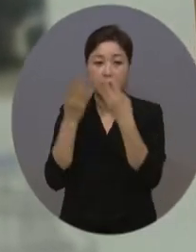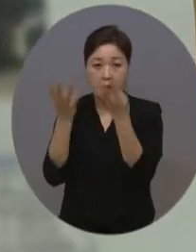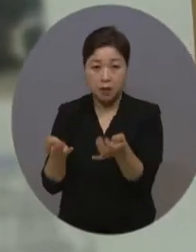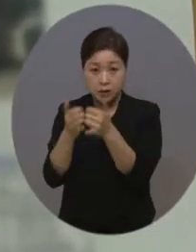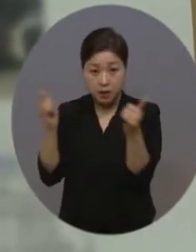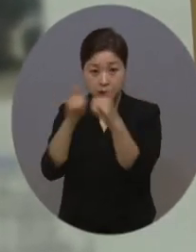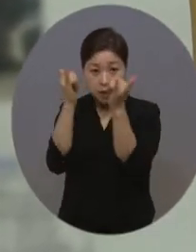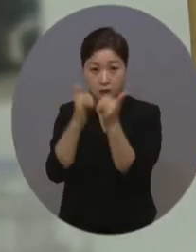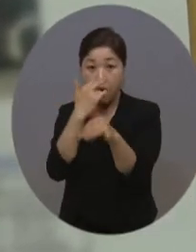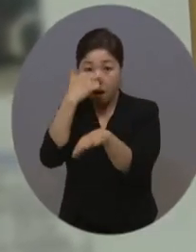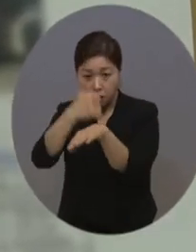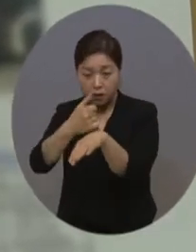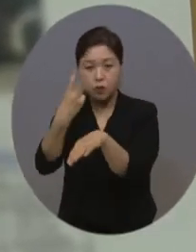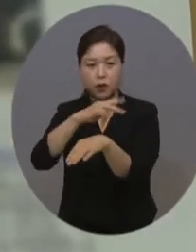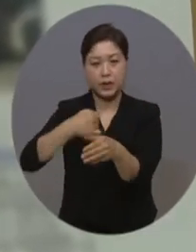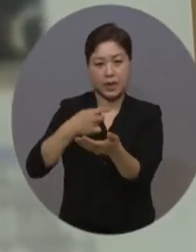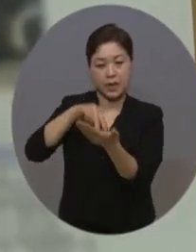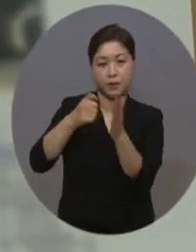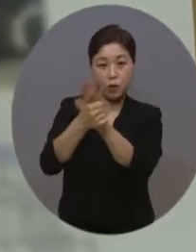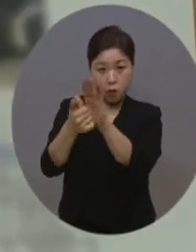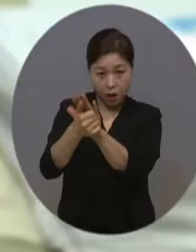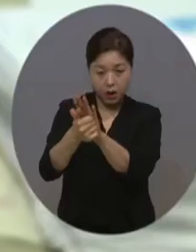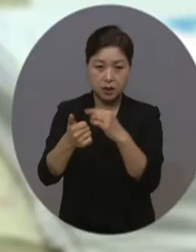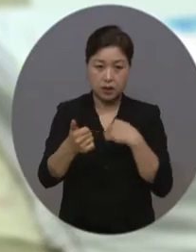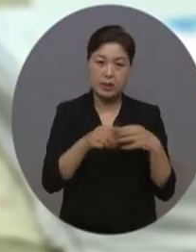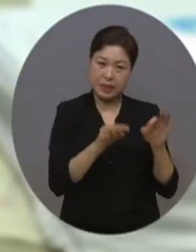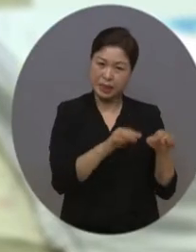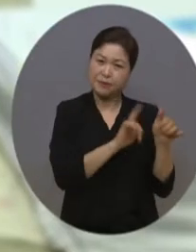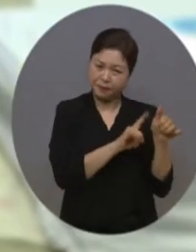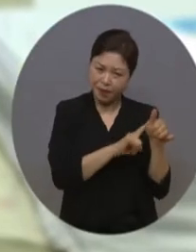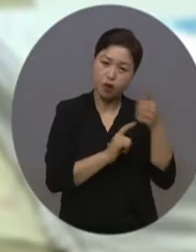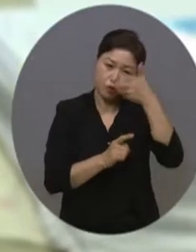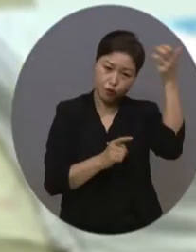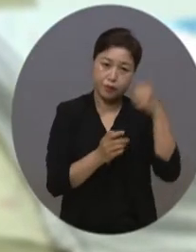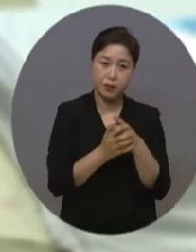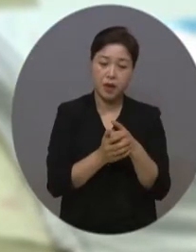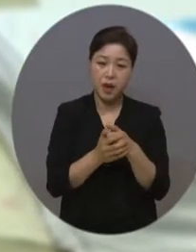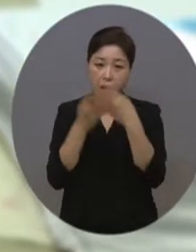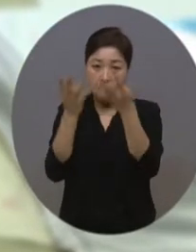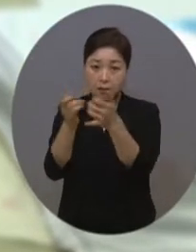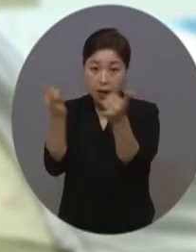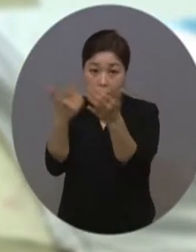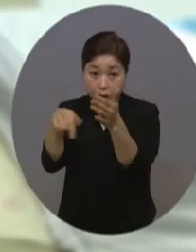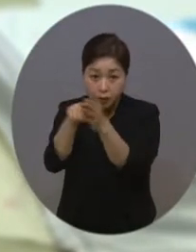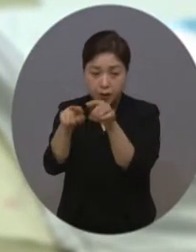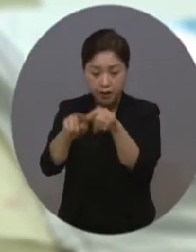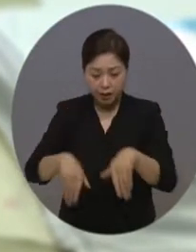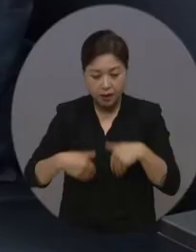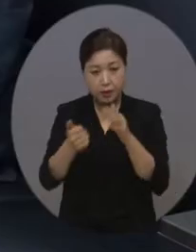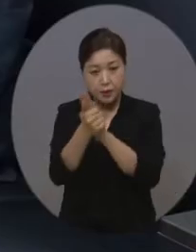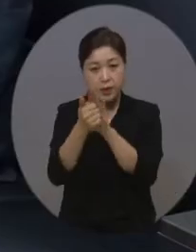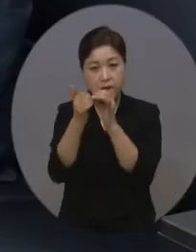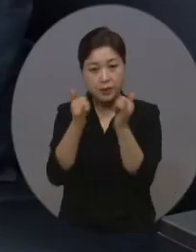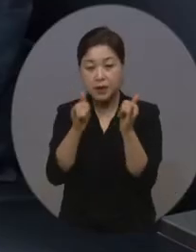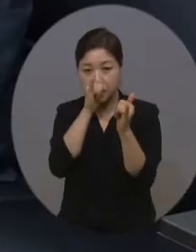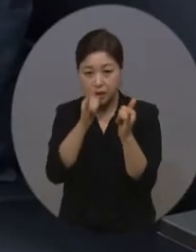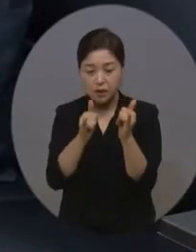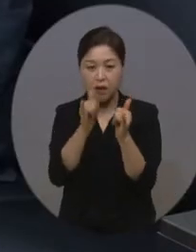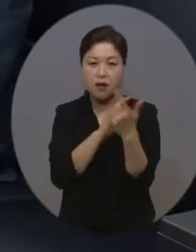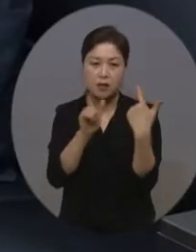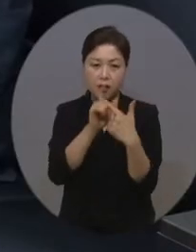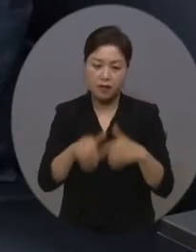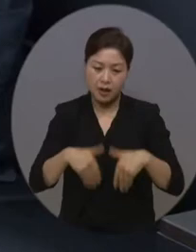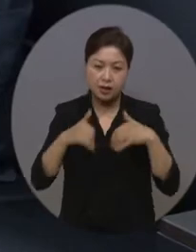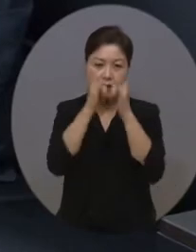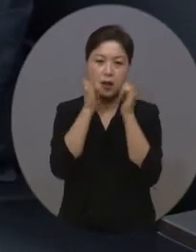자립을 도와주는 것이 김복래 전 교도관의 꿈입니다. 그들을 위해 온정을 나눠주는 사람들이 있기에 더욱 따뜻한 사회를 만들어 나갈